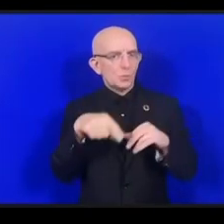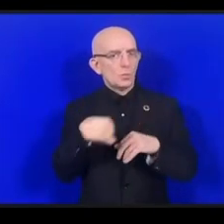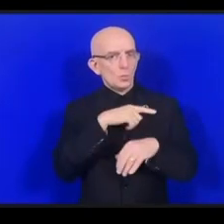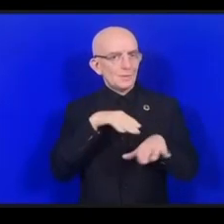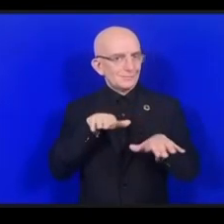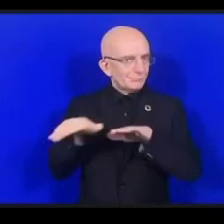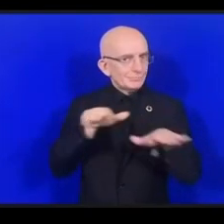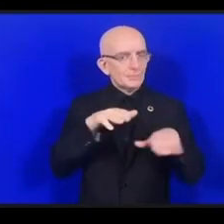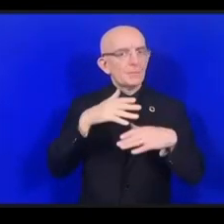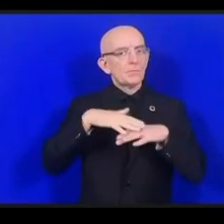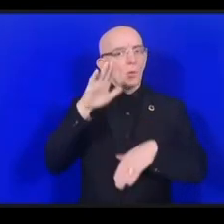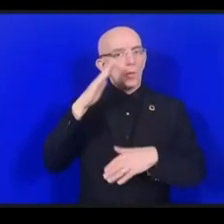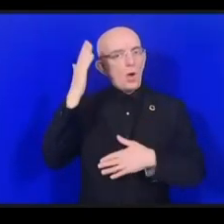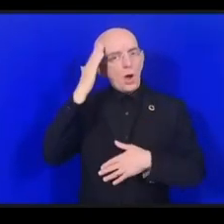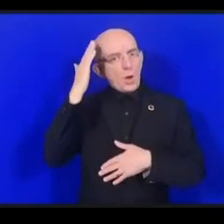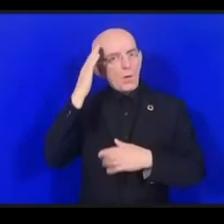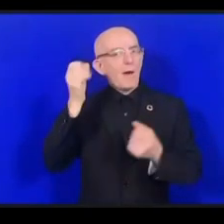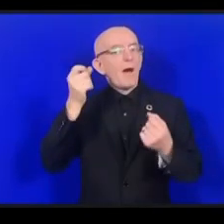动。